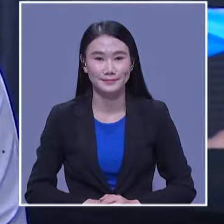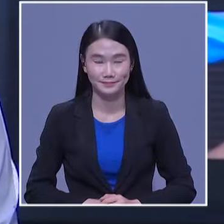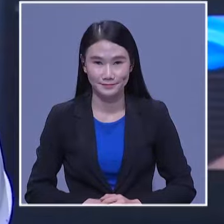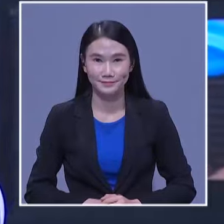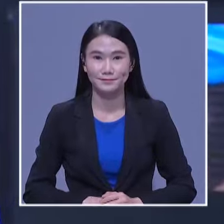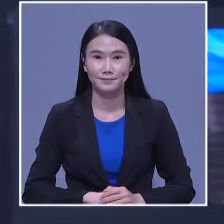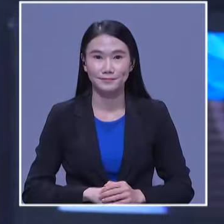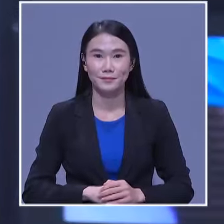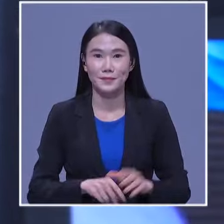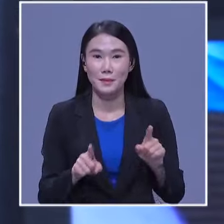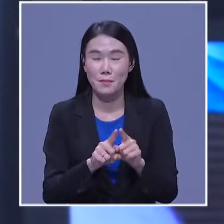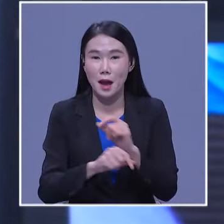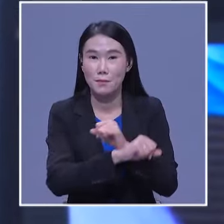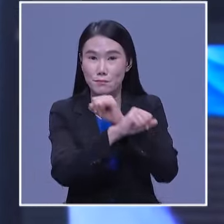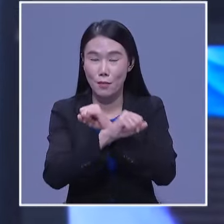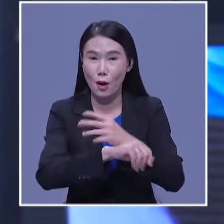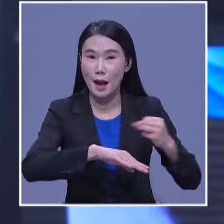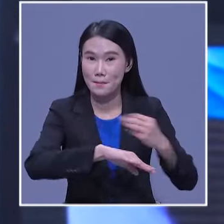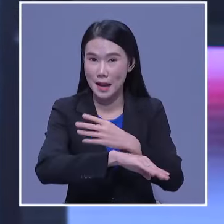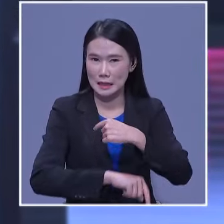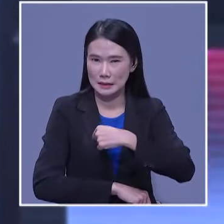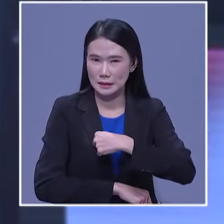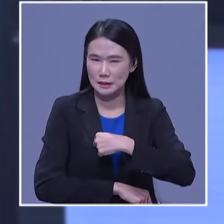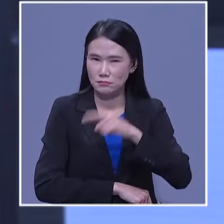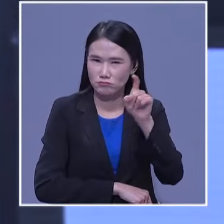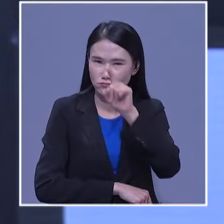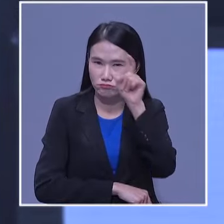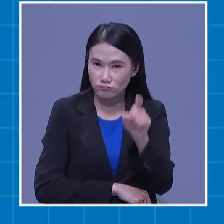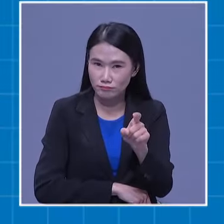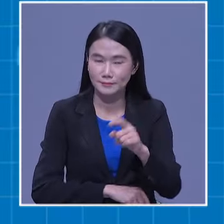การตรวจเมโมแกรมป้องกันมะเร็งเต้านมได้จริงหรอ